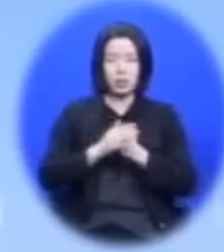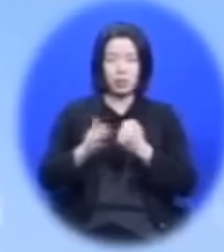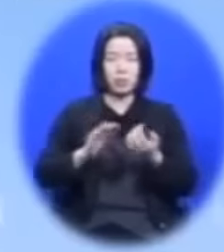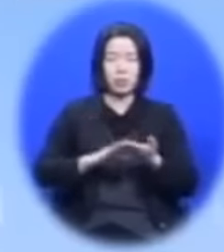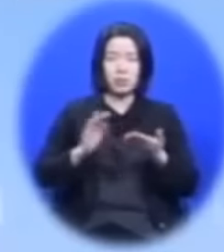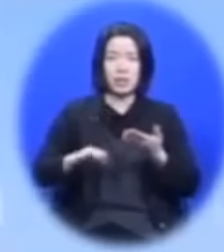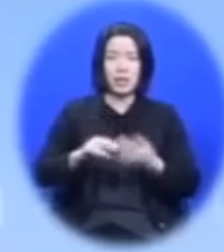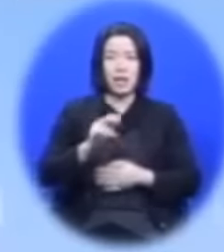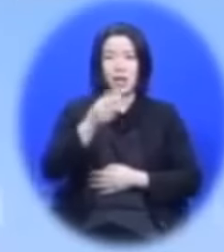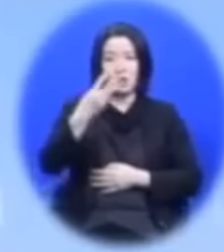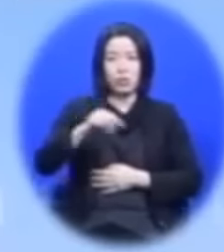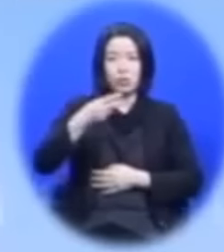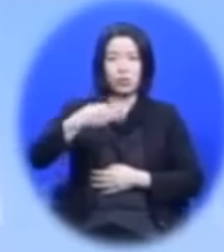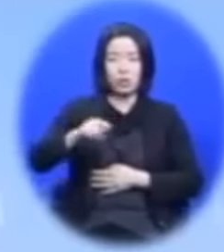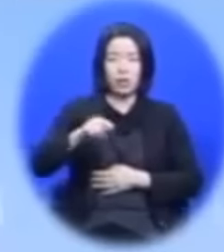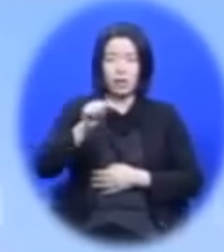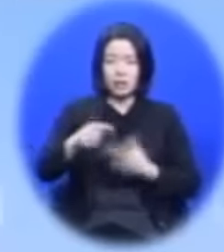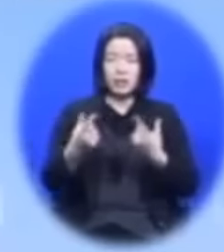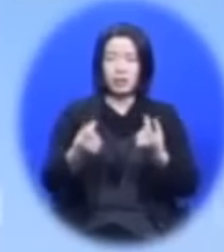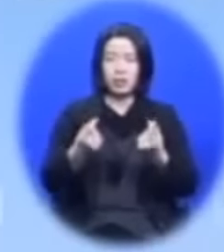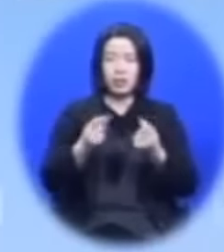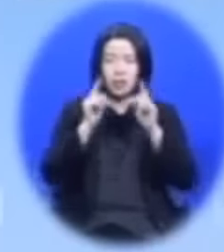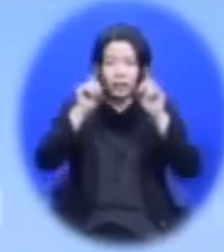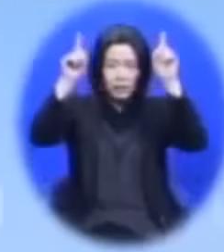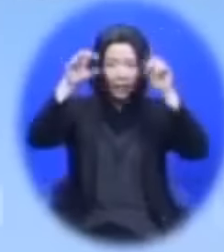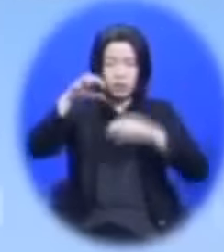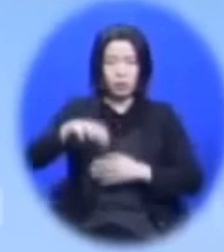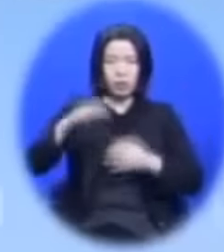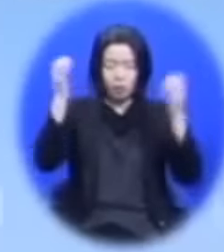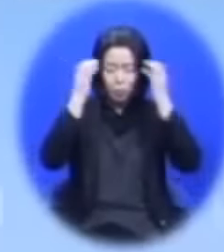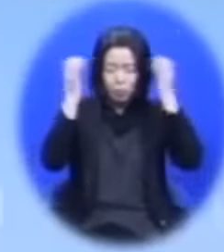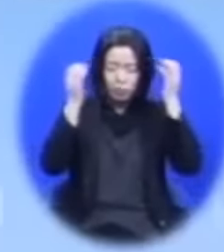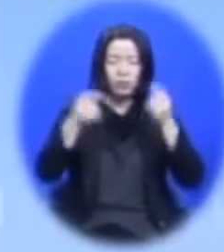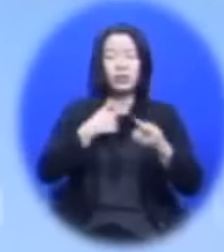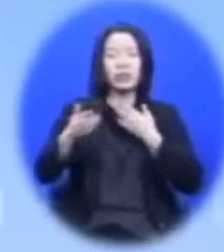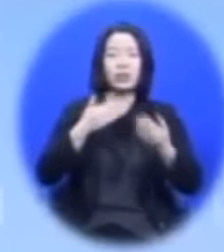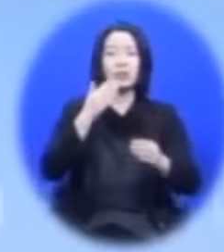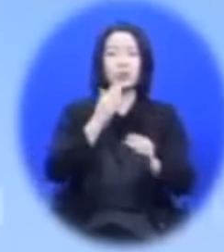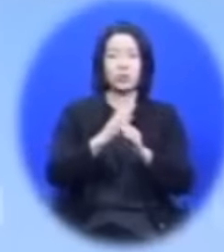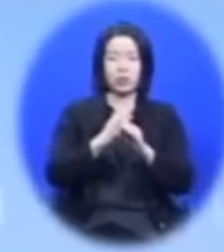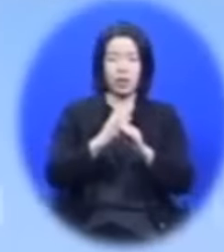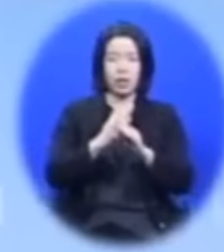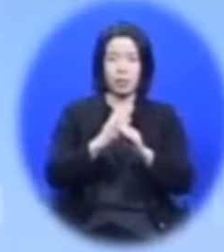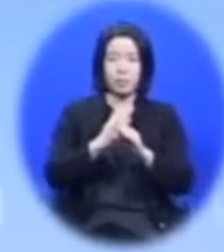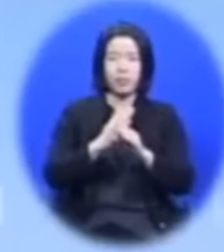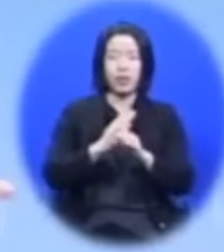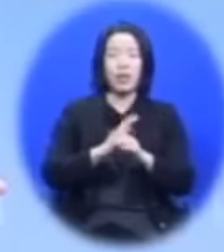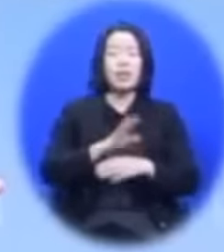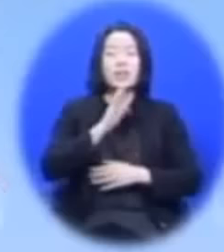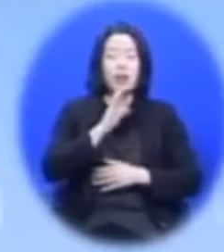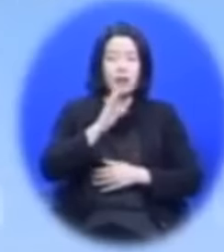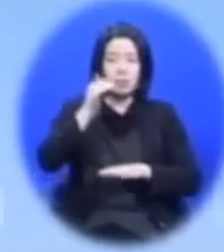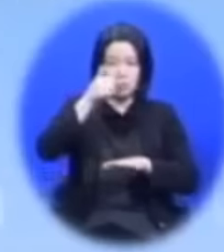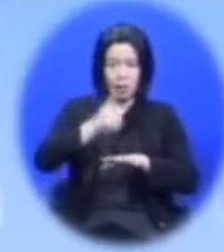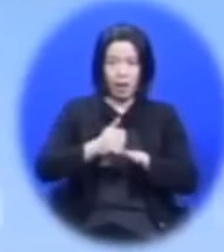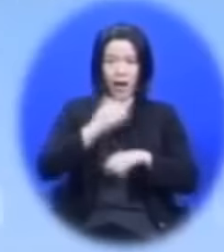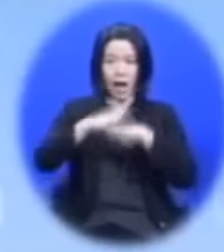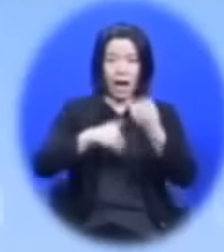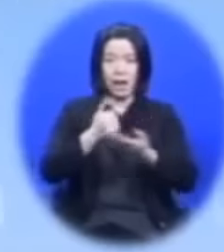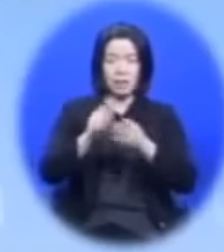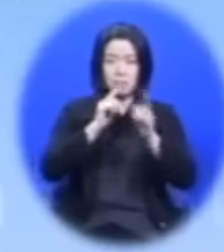마틴 루터가 그렇게 지옥의 고통을 겪다가 비로소 하나님의 말씀을